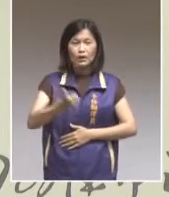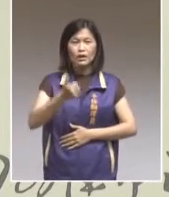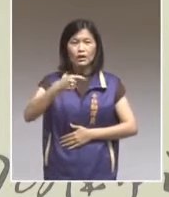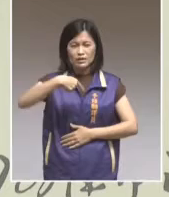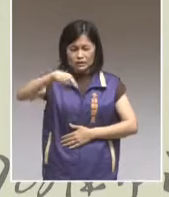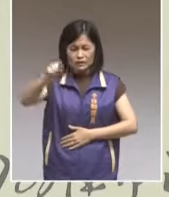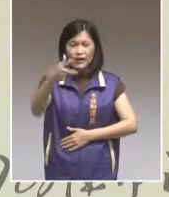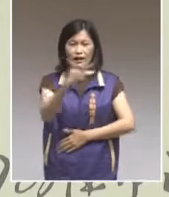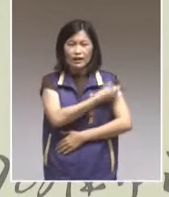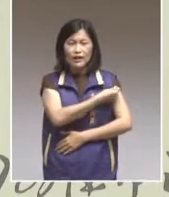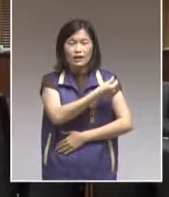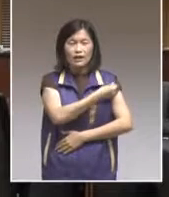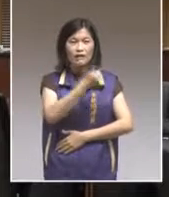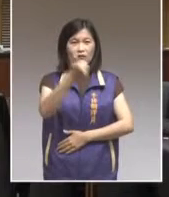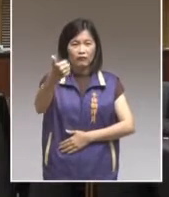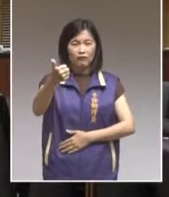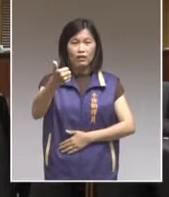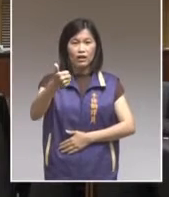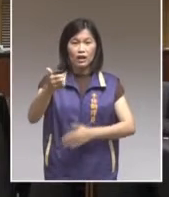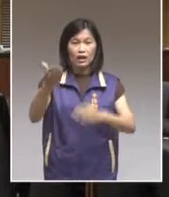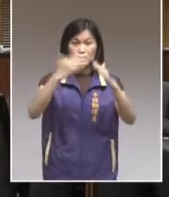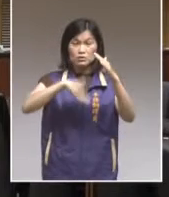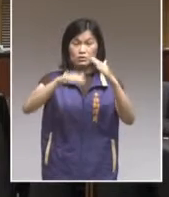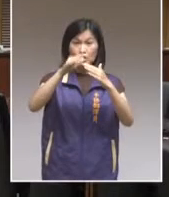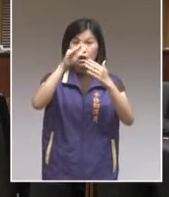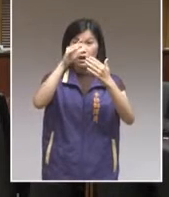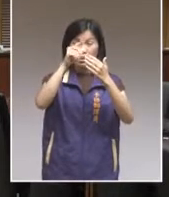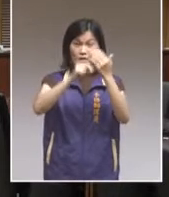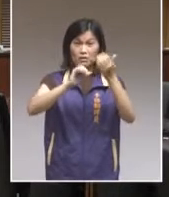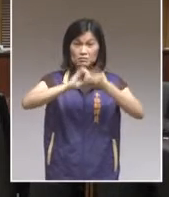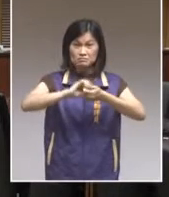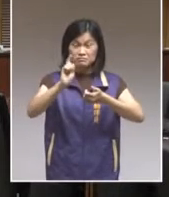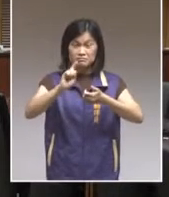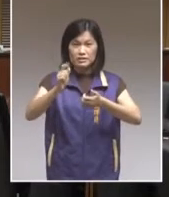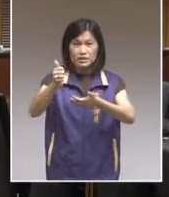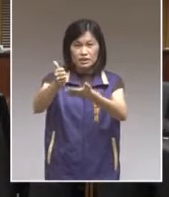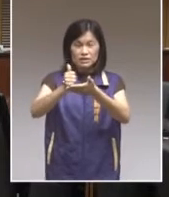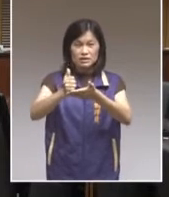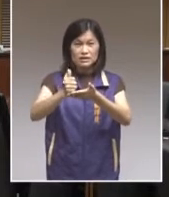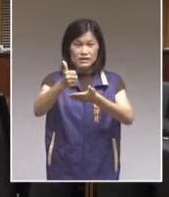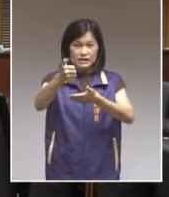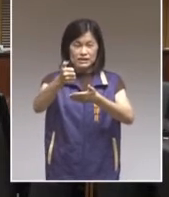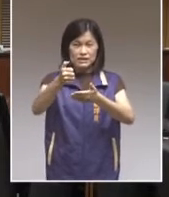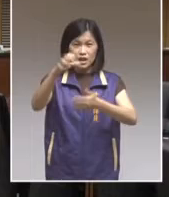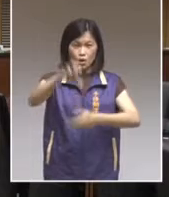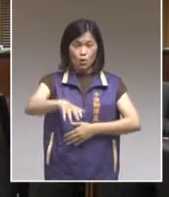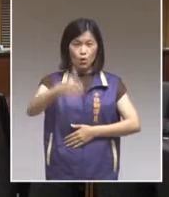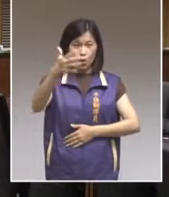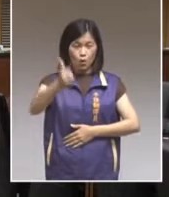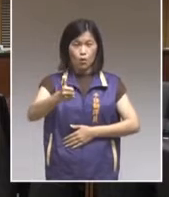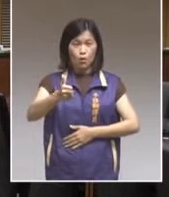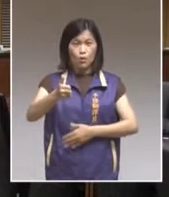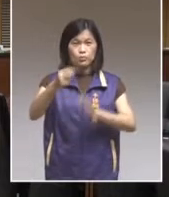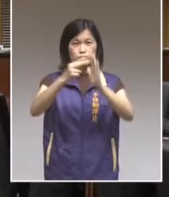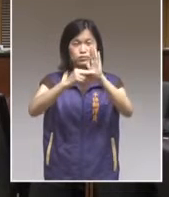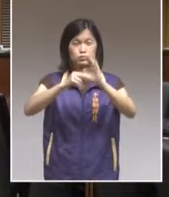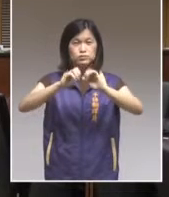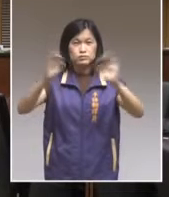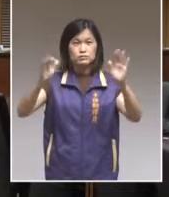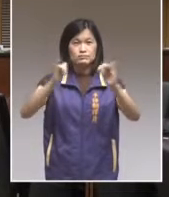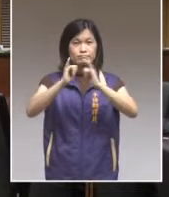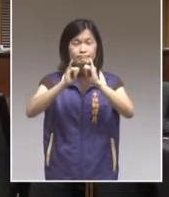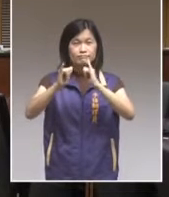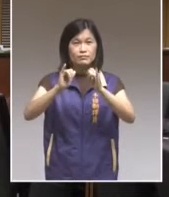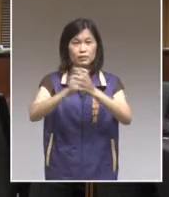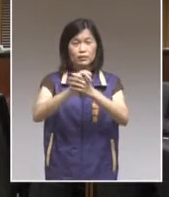打疫苗。好，那学校的一些规定我就请教育局的谢文斌局长跟大家说明。 好，各位市民朋友